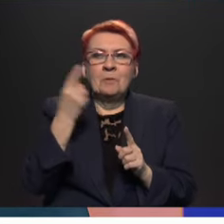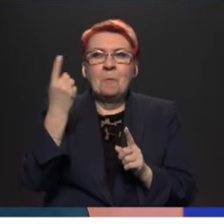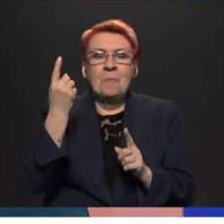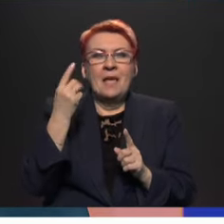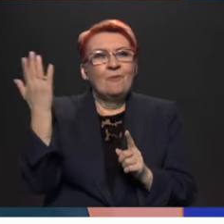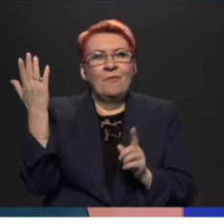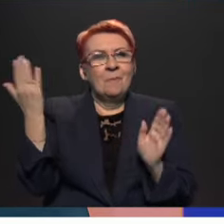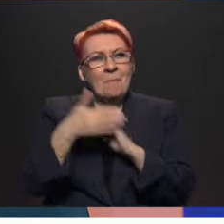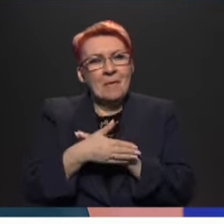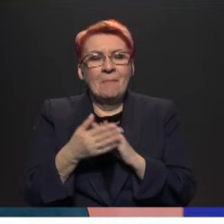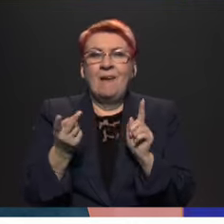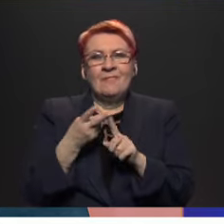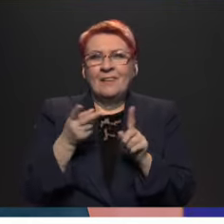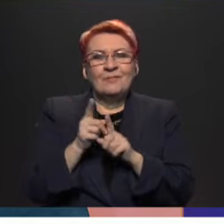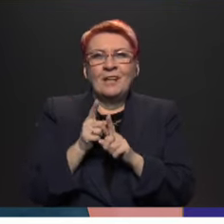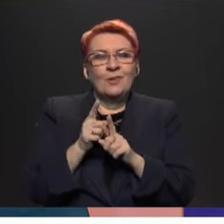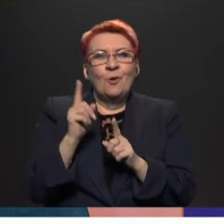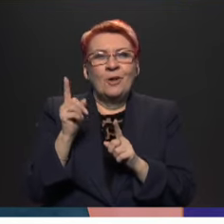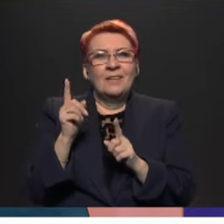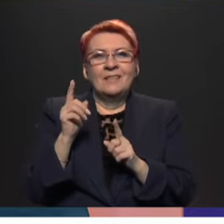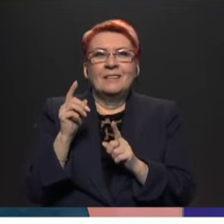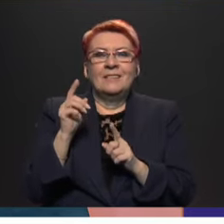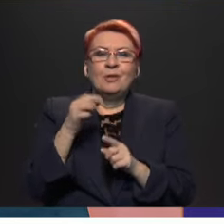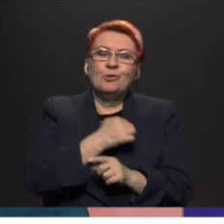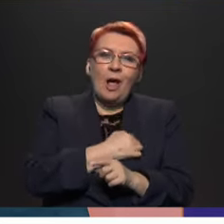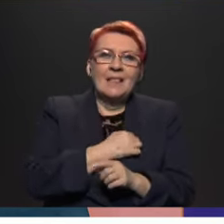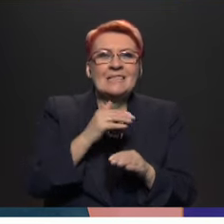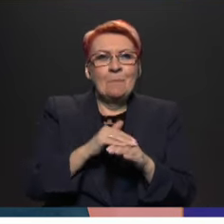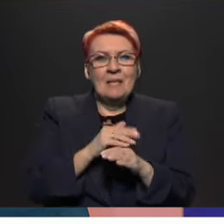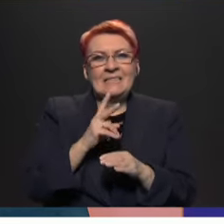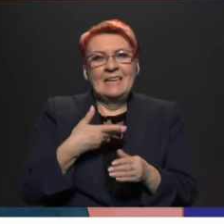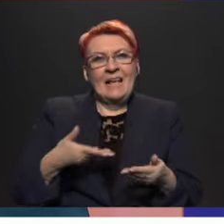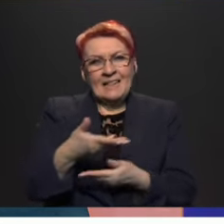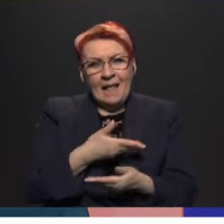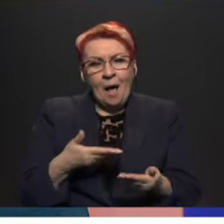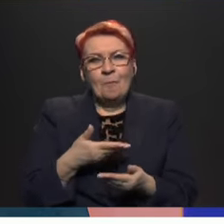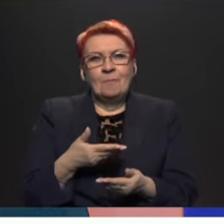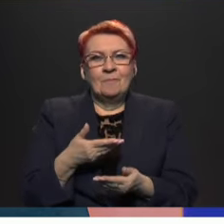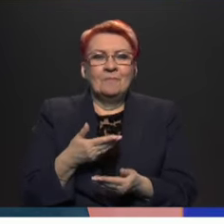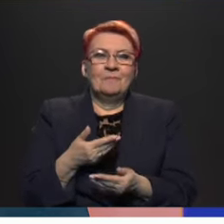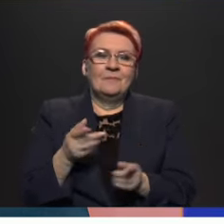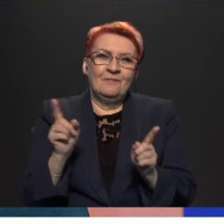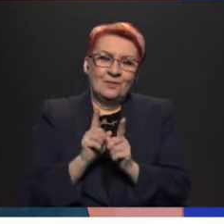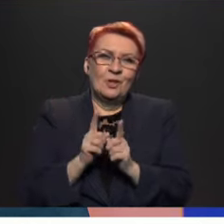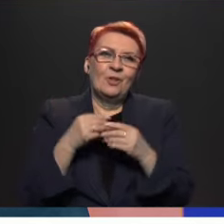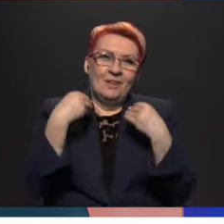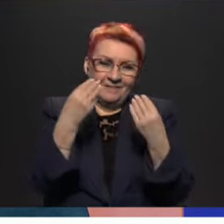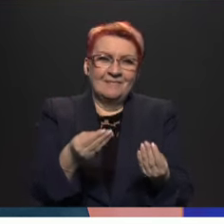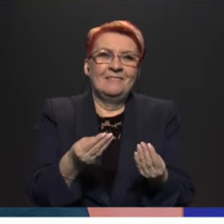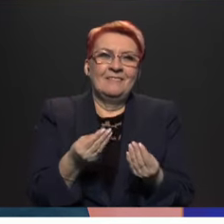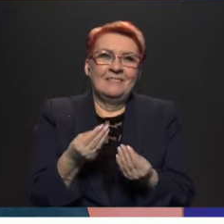равно из жалости и милости к нам все равно устроит то, что